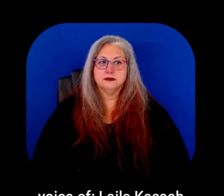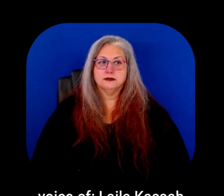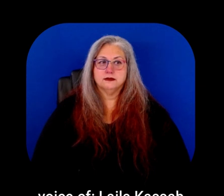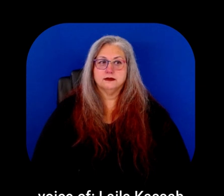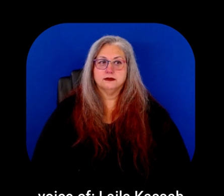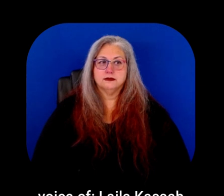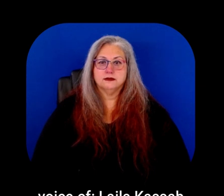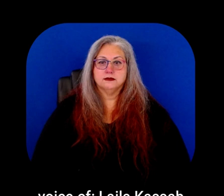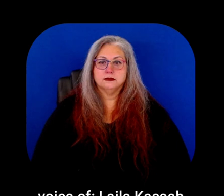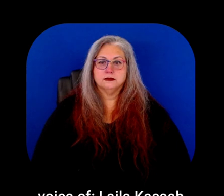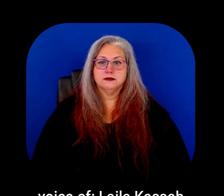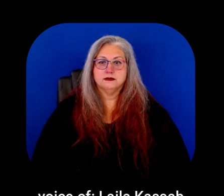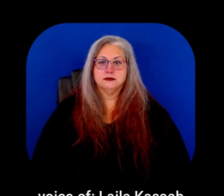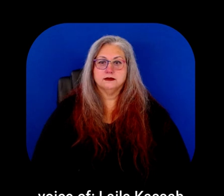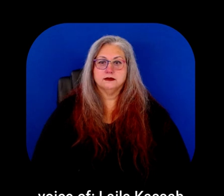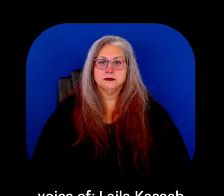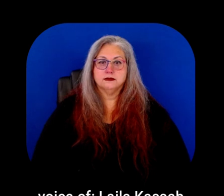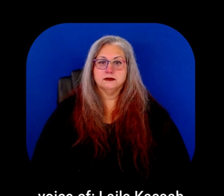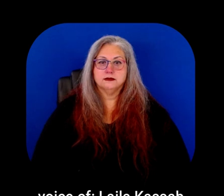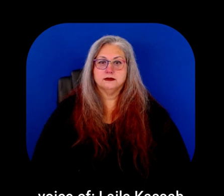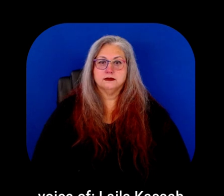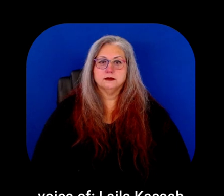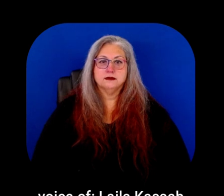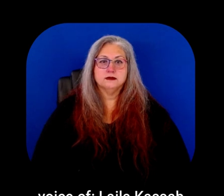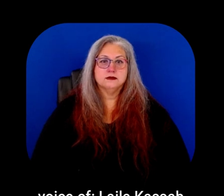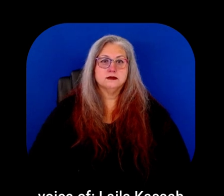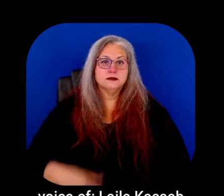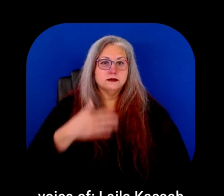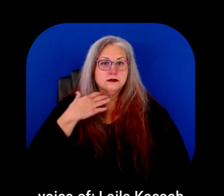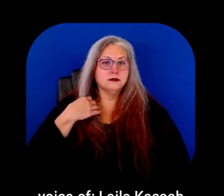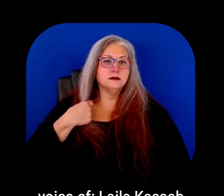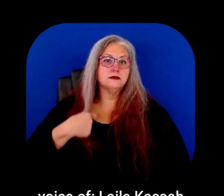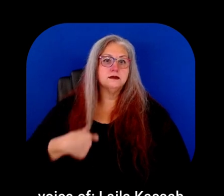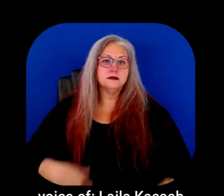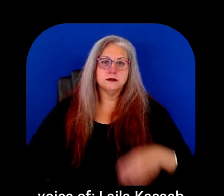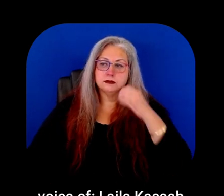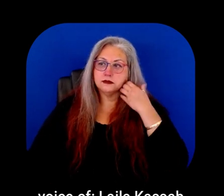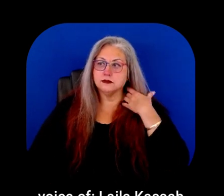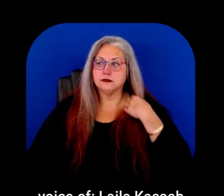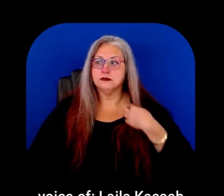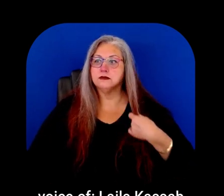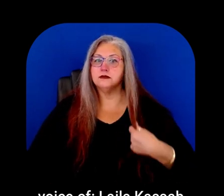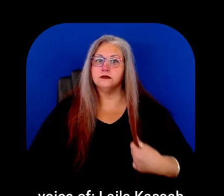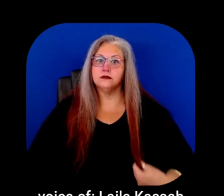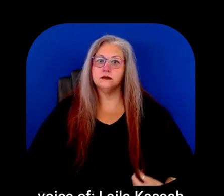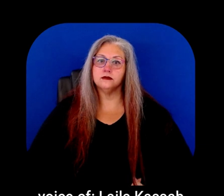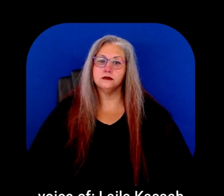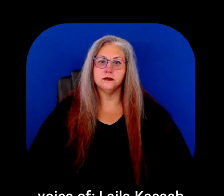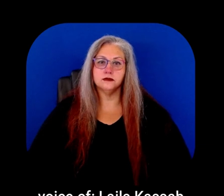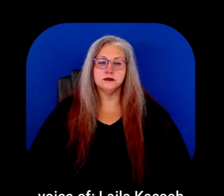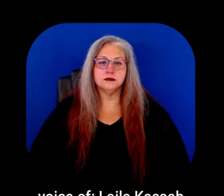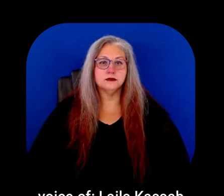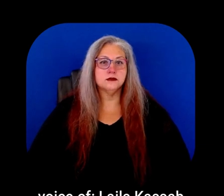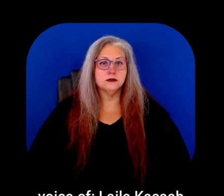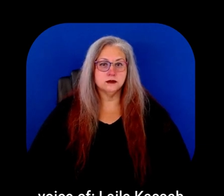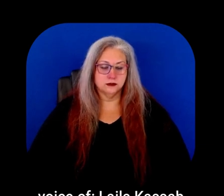لأنه الاحتلال بحاول إنه يطمس هاي الهوية الفلسطينية، بحاول إنه يسرق التراث الفلسطيني